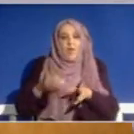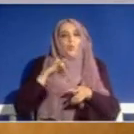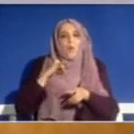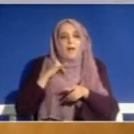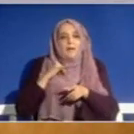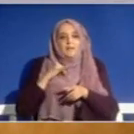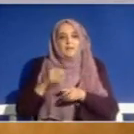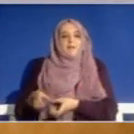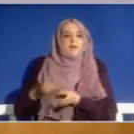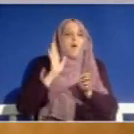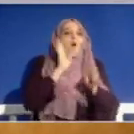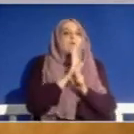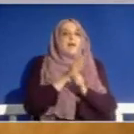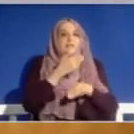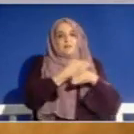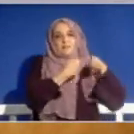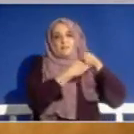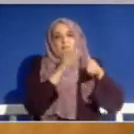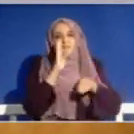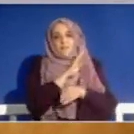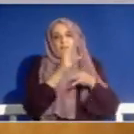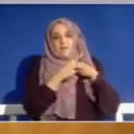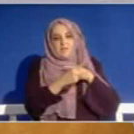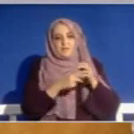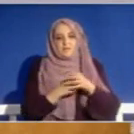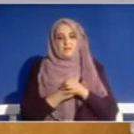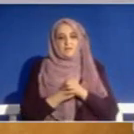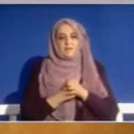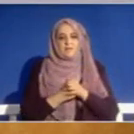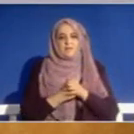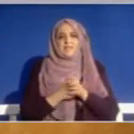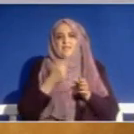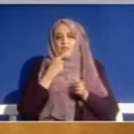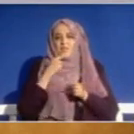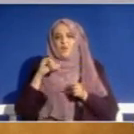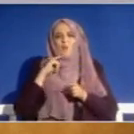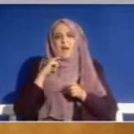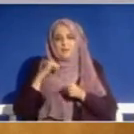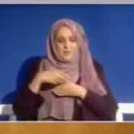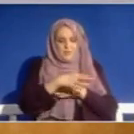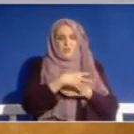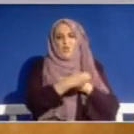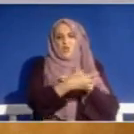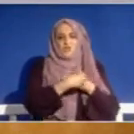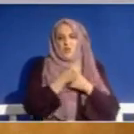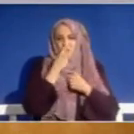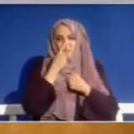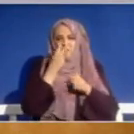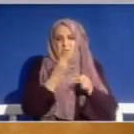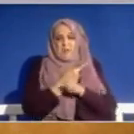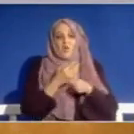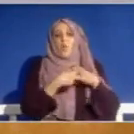أعطاها الجدار نتاعه، جدار مالك بن دينار، معناها بحيث تتسرب تلك المياه القذرة ذات الرائحة